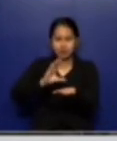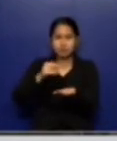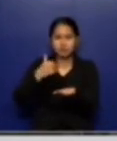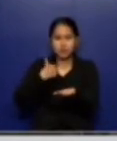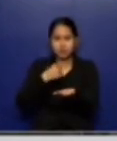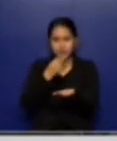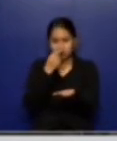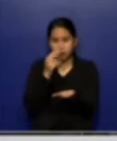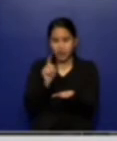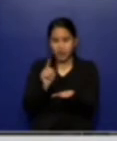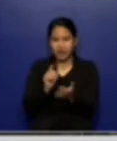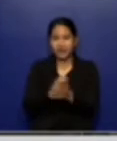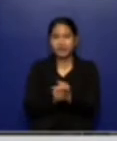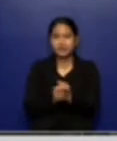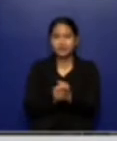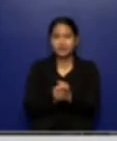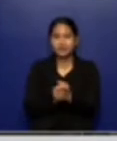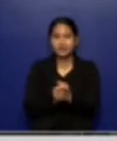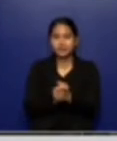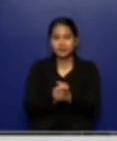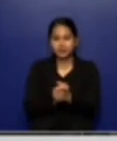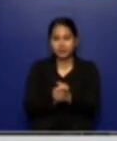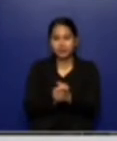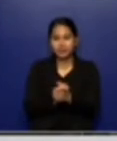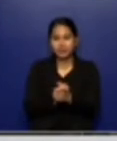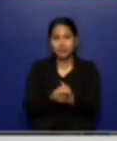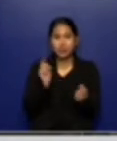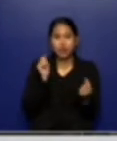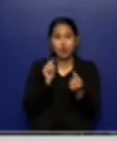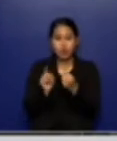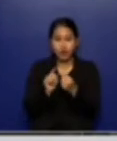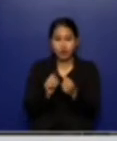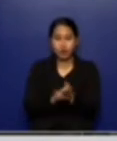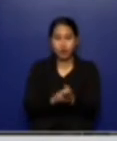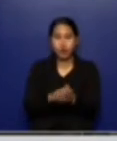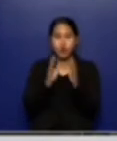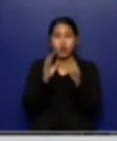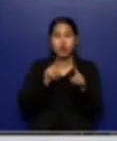ที่จากข้อหนึ่งไอ้ตรงที่ข้ออื่นนะครับ